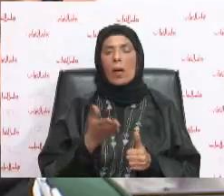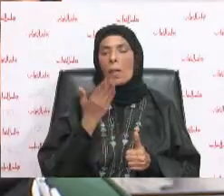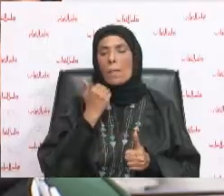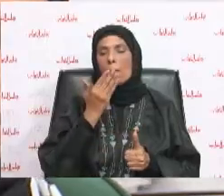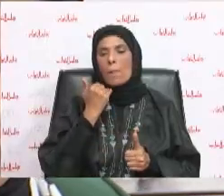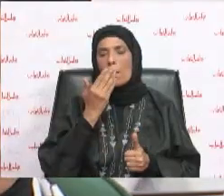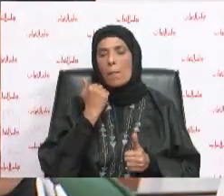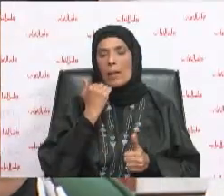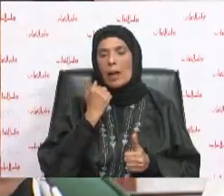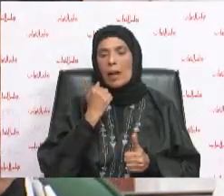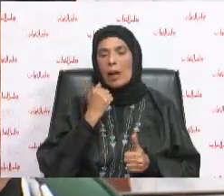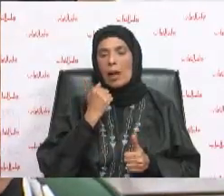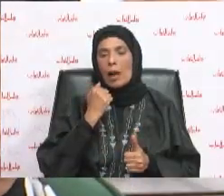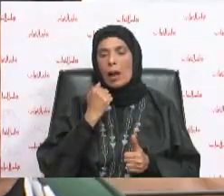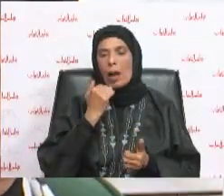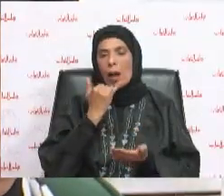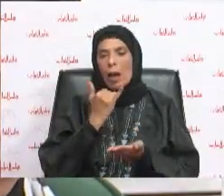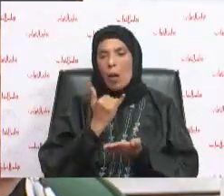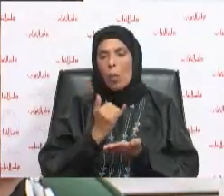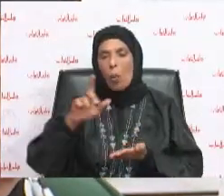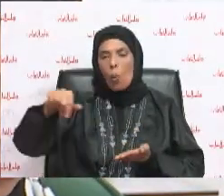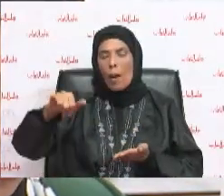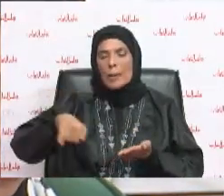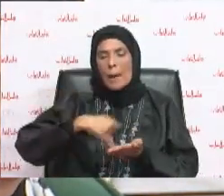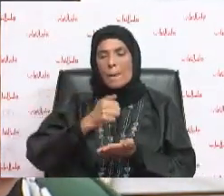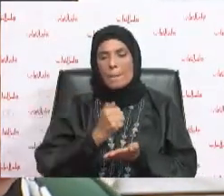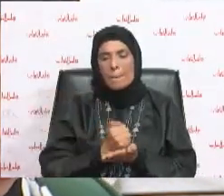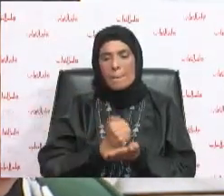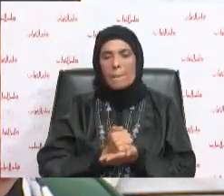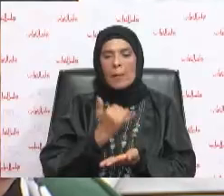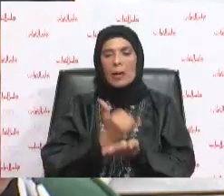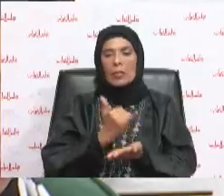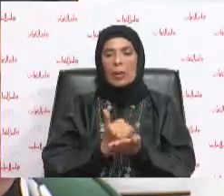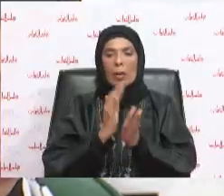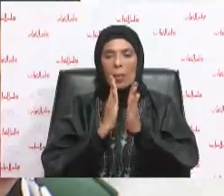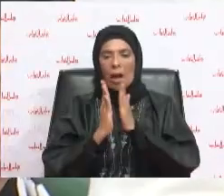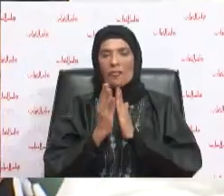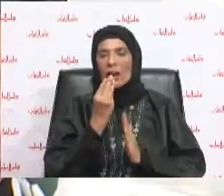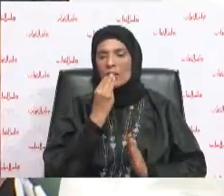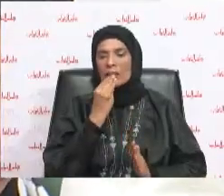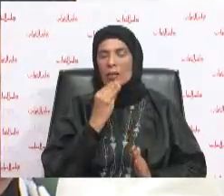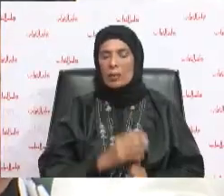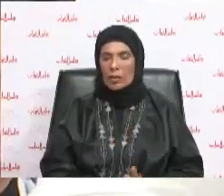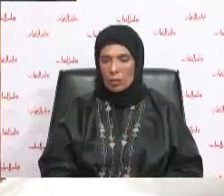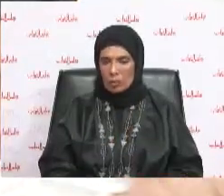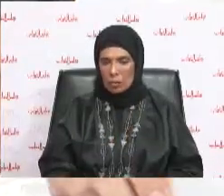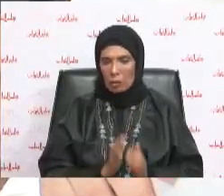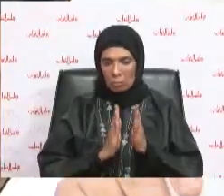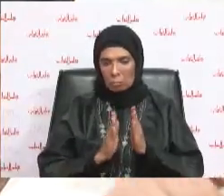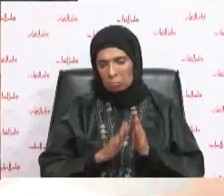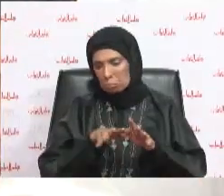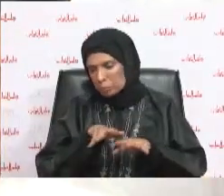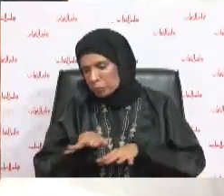جهة مركزية تعني أو مسؤولة عن ملف الأمن الغذائي، هناك ملفات